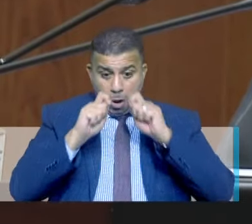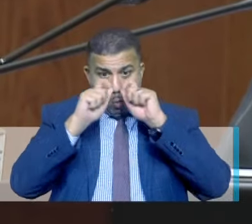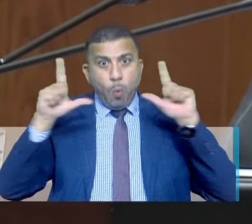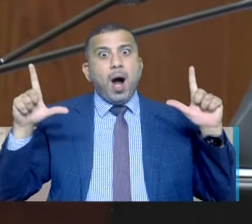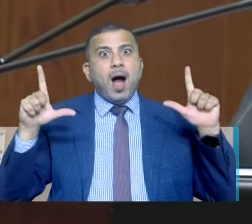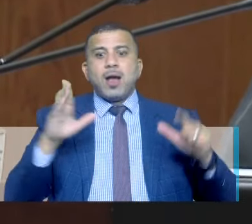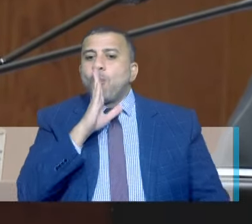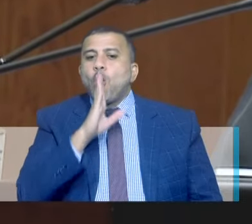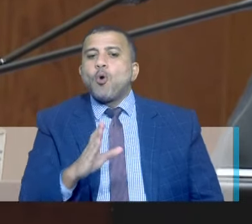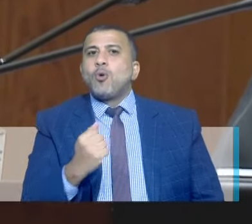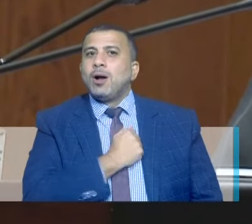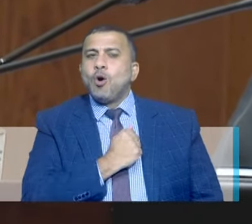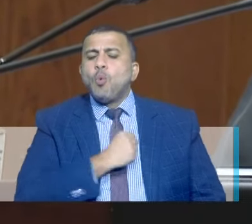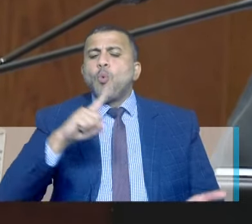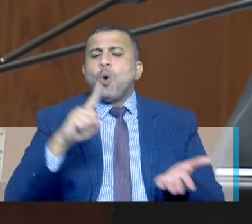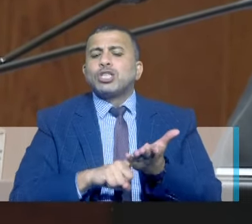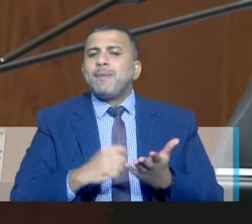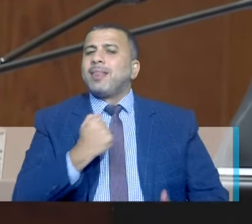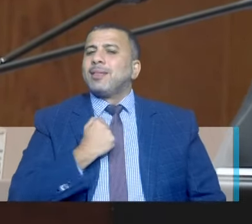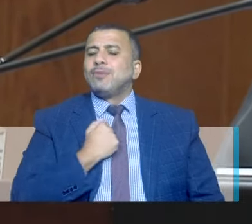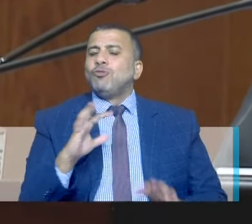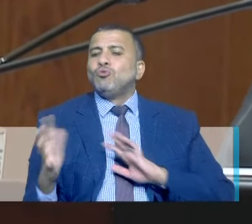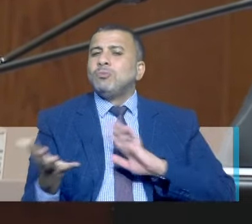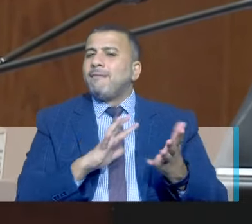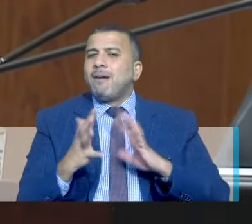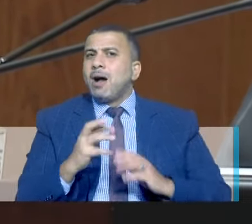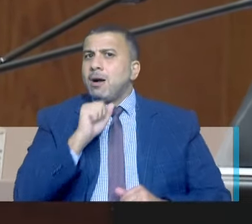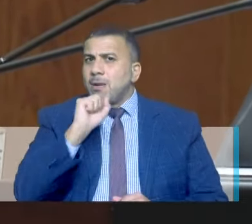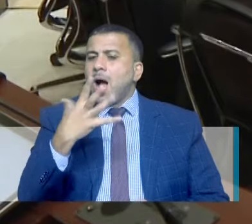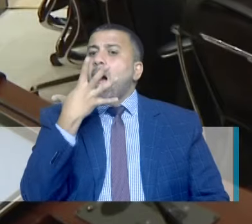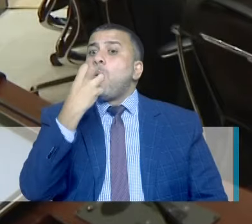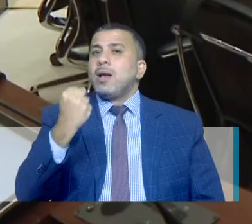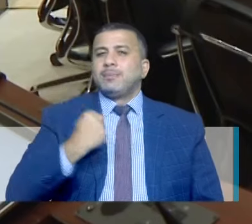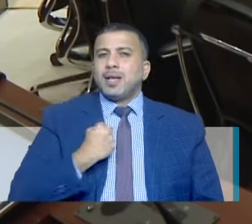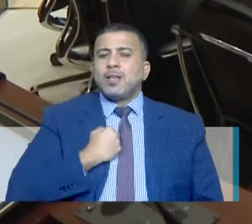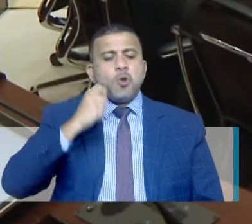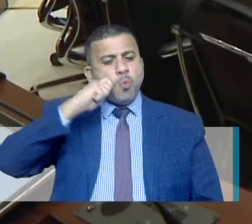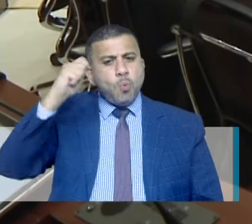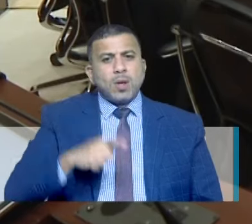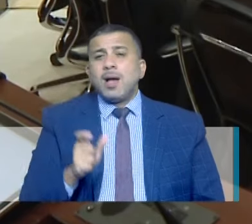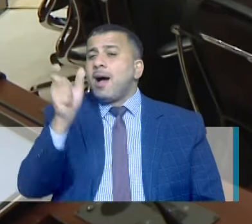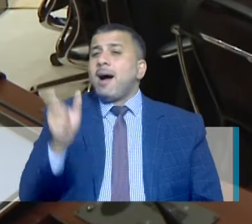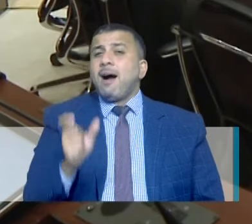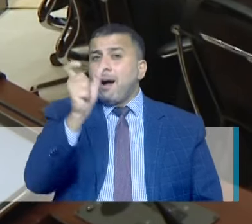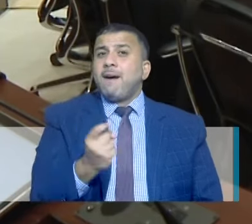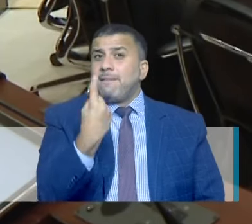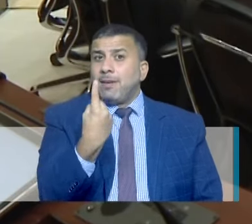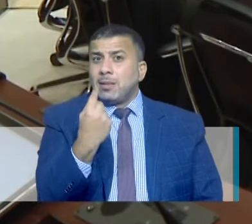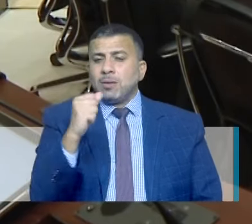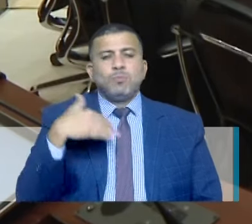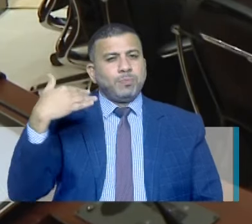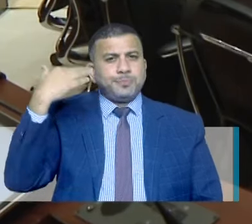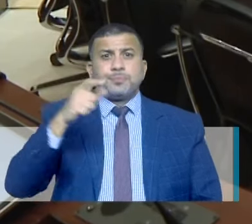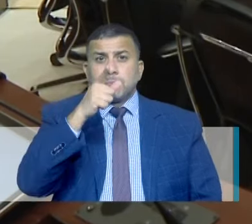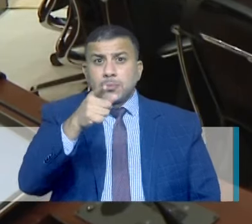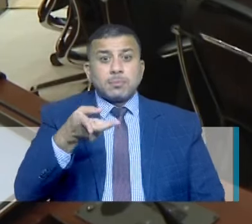بحقوقه وواجباته والذي يمثل هويته الوطنية في كل فرد من الأجيال المقبلة. وأنتم